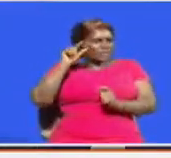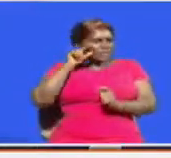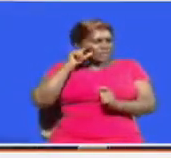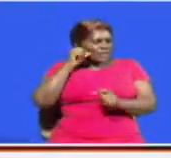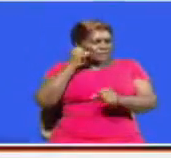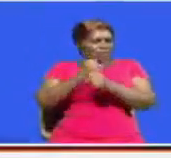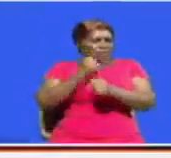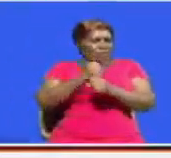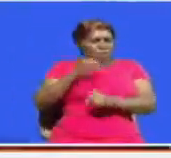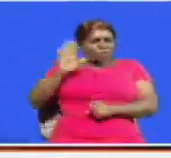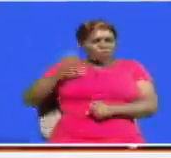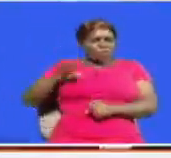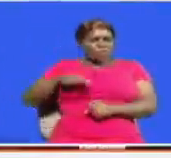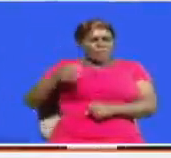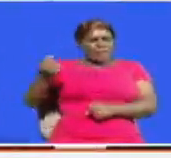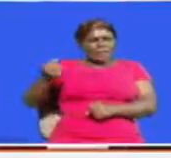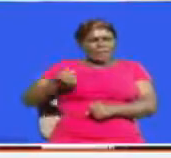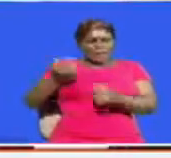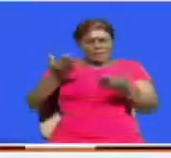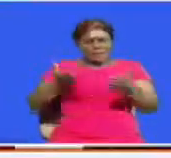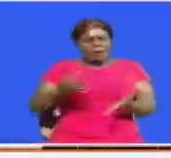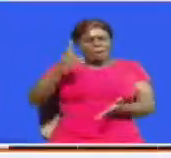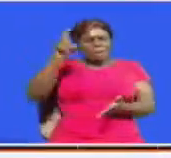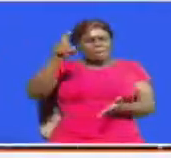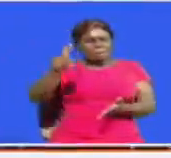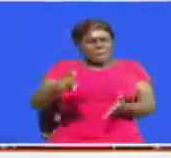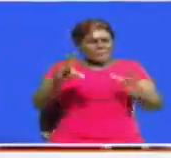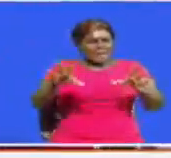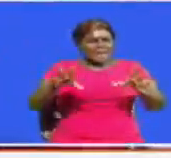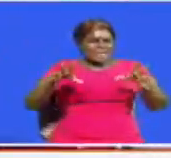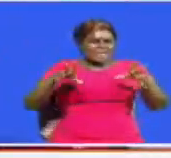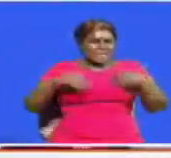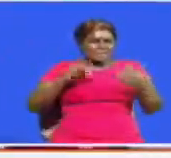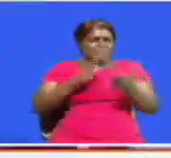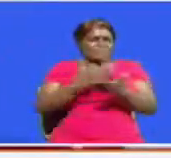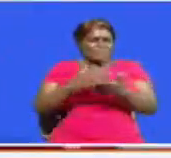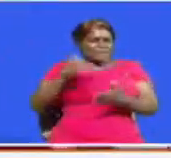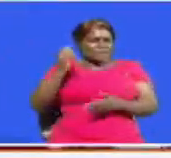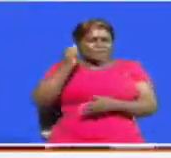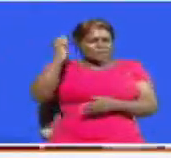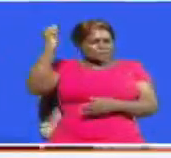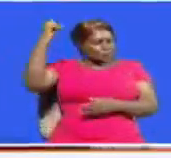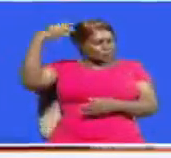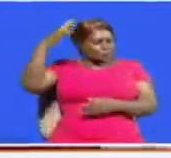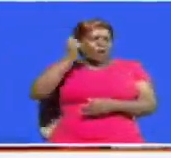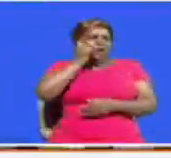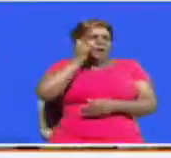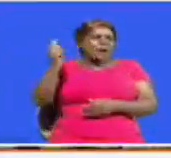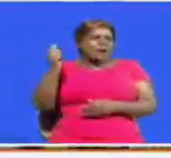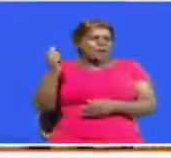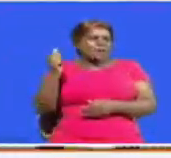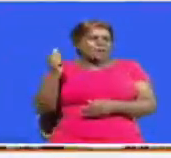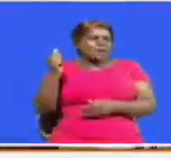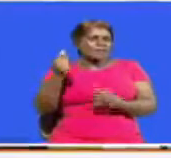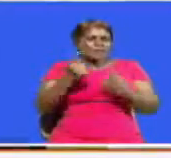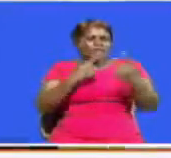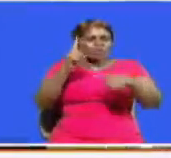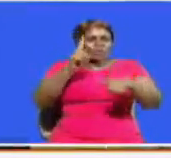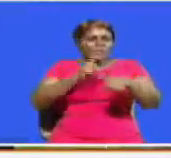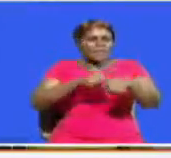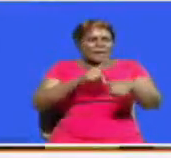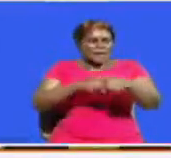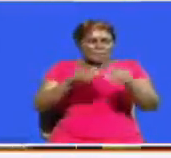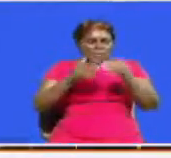jadi. Wanawake na wasichana sasa hawana budi ila kukumbatia sekta ya juakali kama chanzo cha riziki. Akizungumza